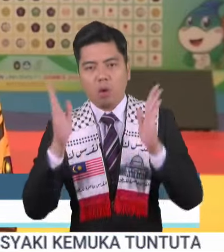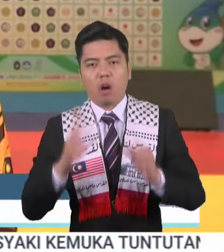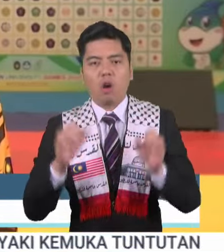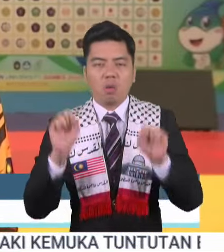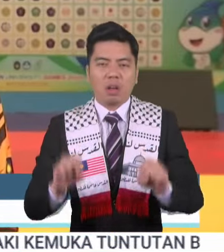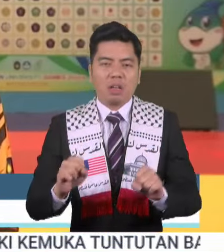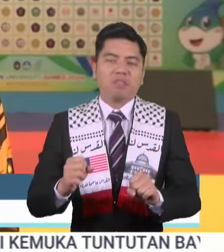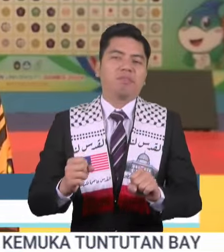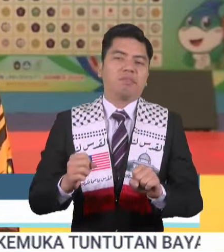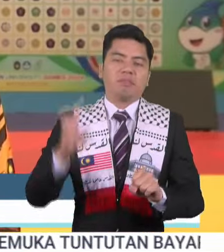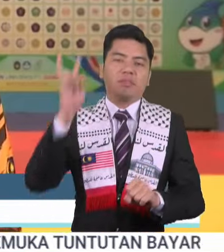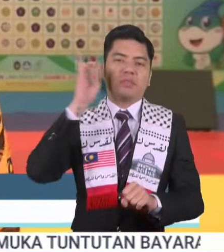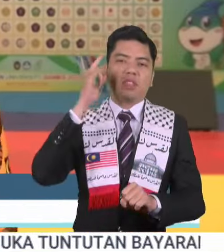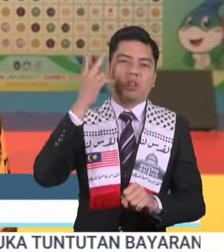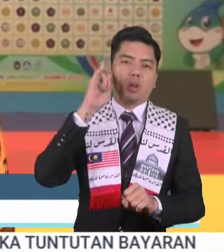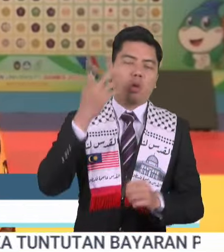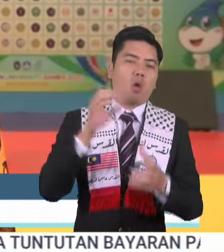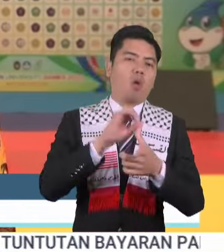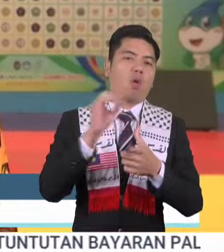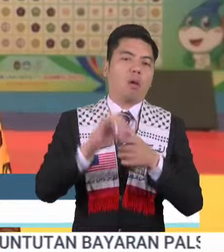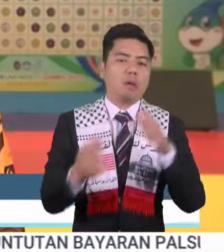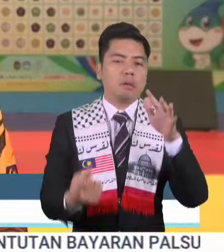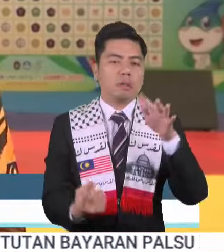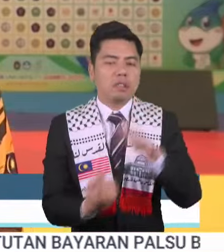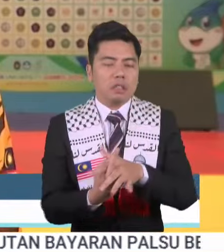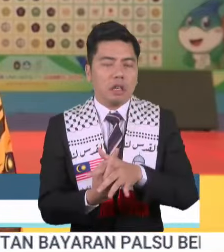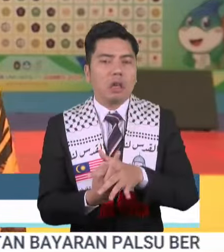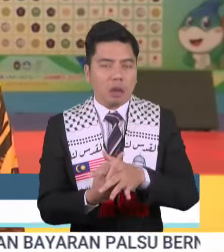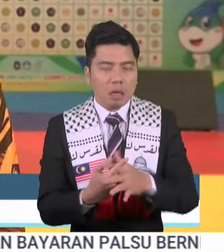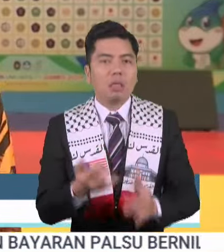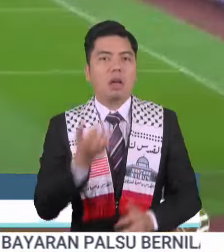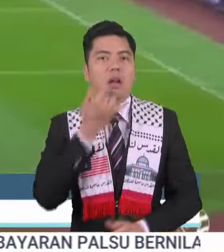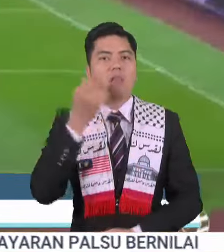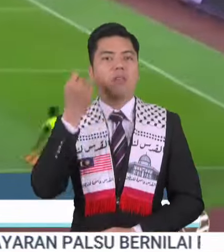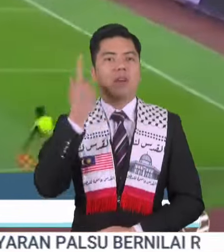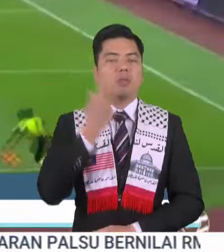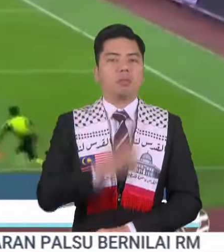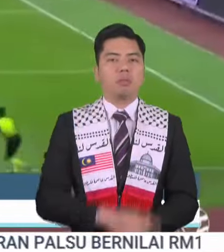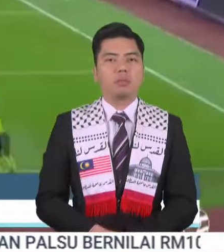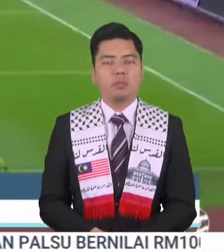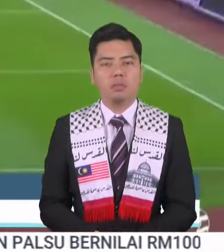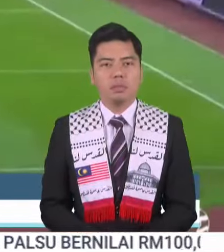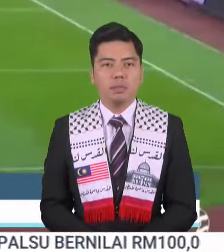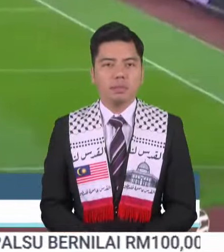dipertikaikan, boleh orang kata menimbulkan berbagai prasangka-prasangka lain.